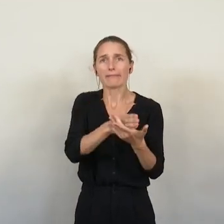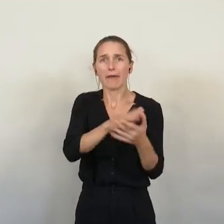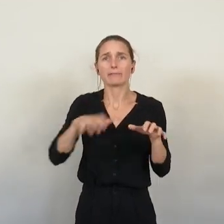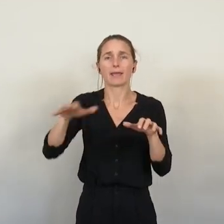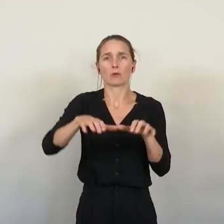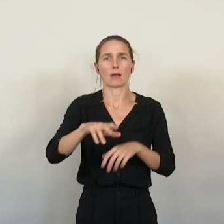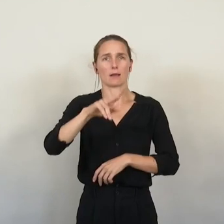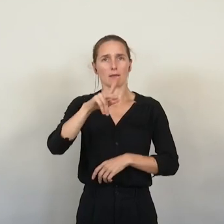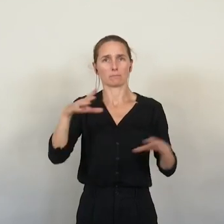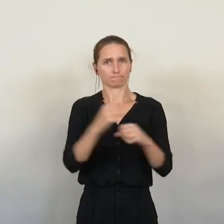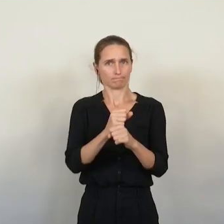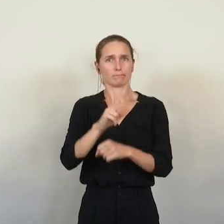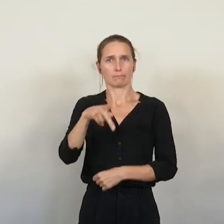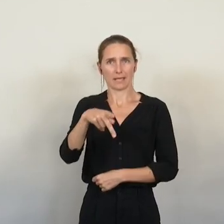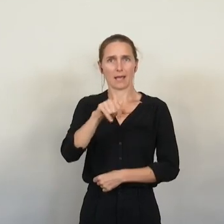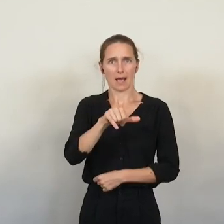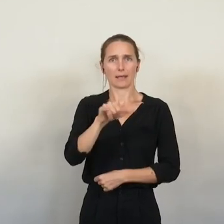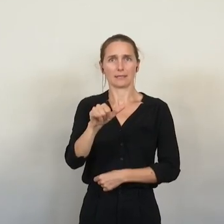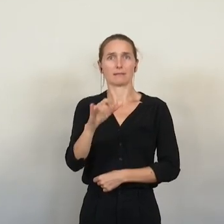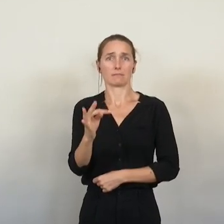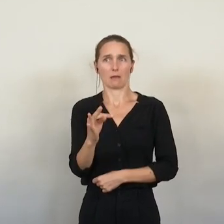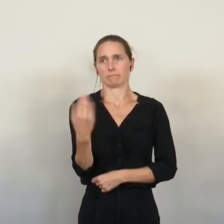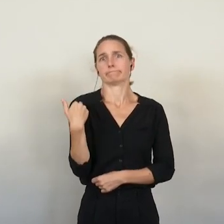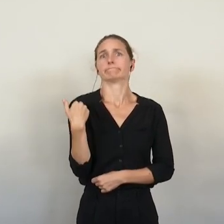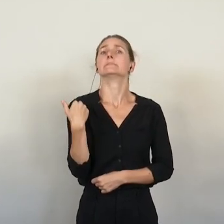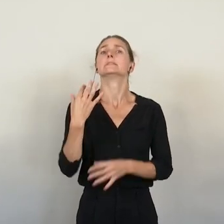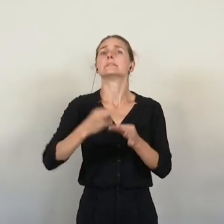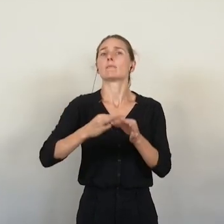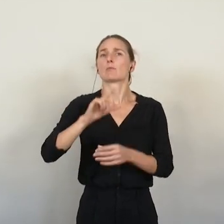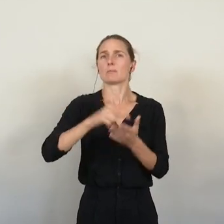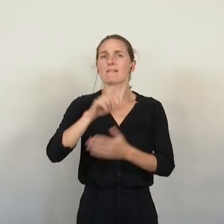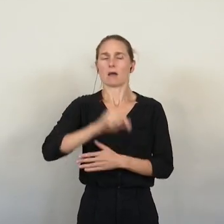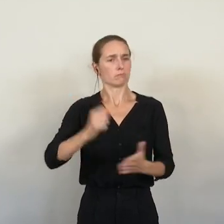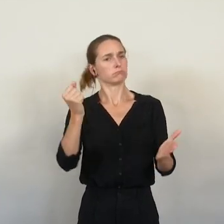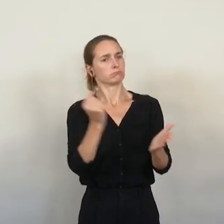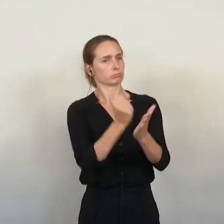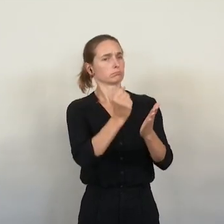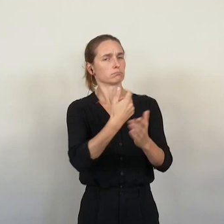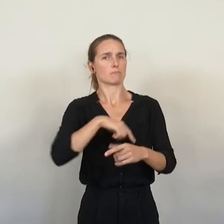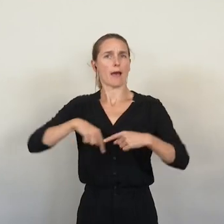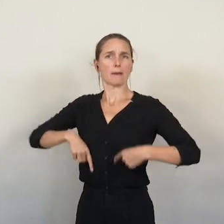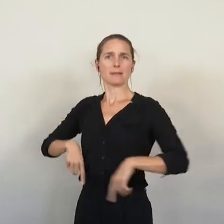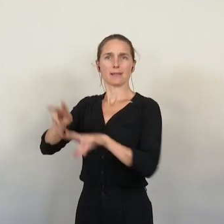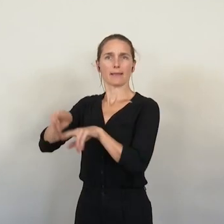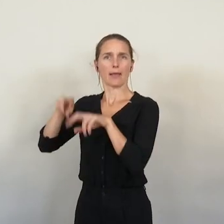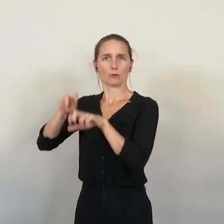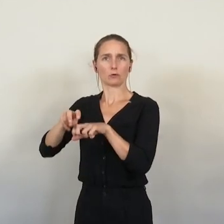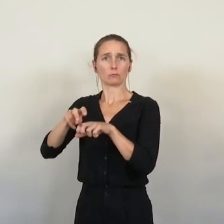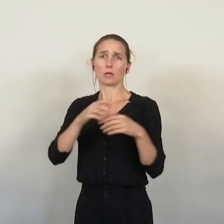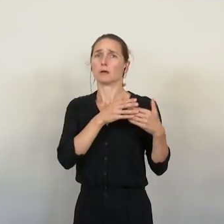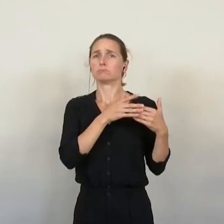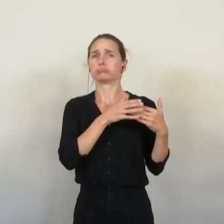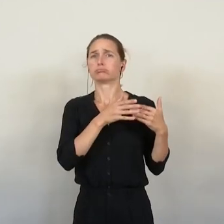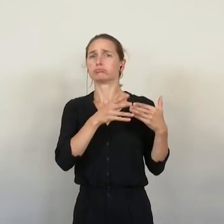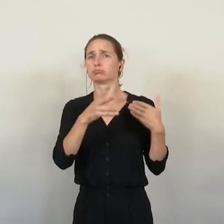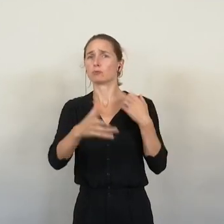la Grande Région grenoboise a été laab isé en septembre 2020 par le ministère de l'Agriculture 3 ans plus tard le projet alimentaire